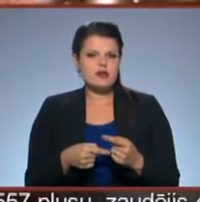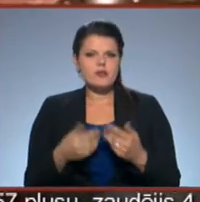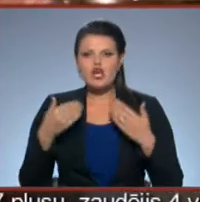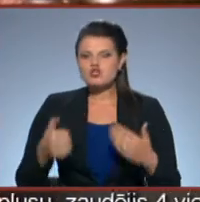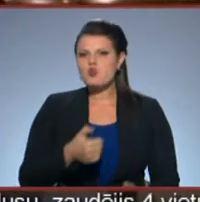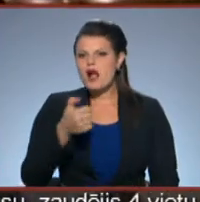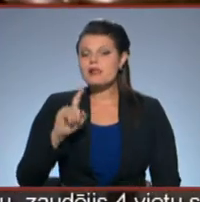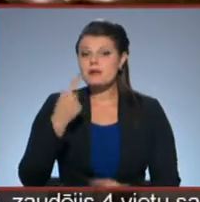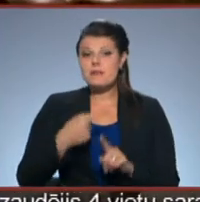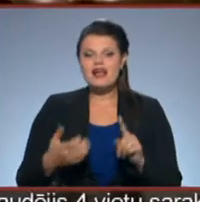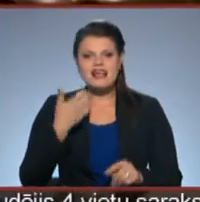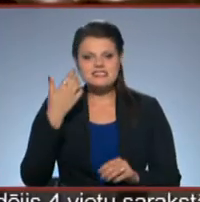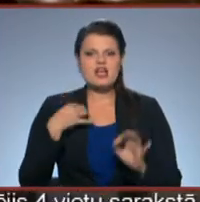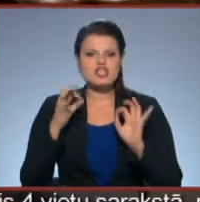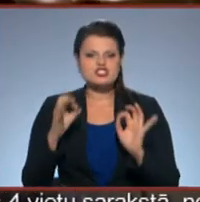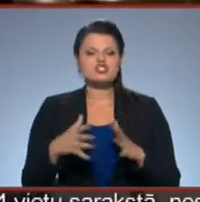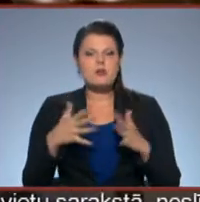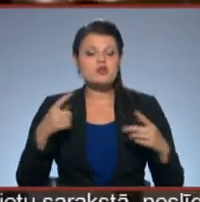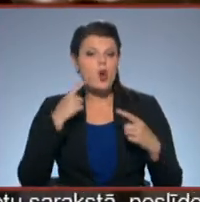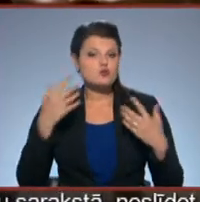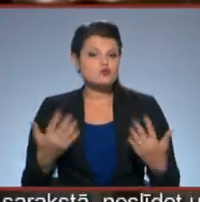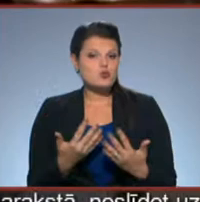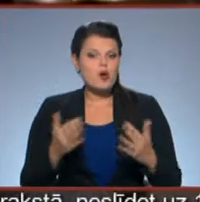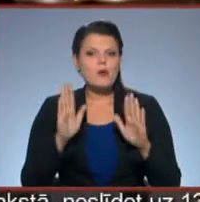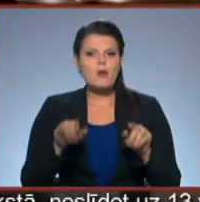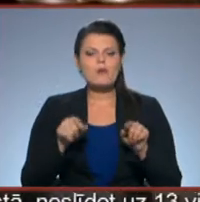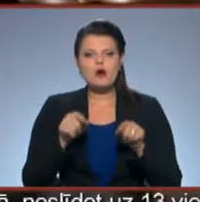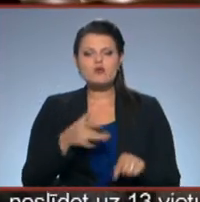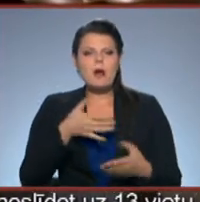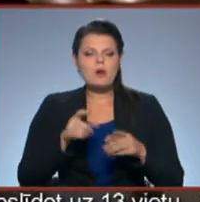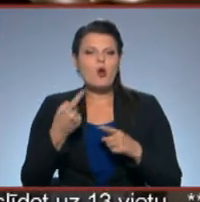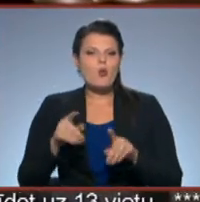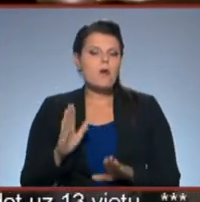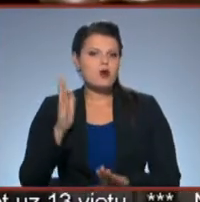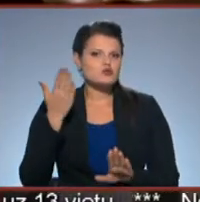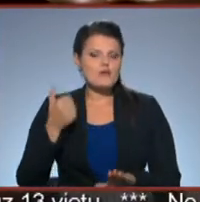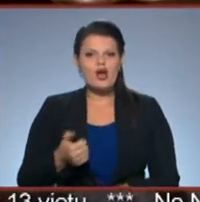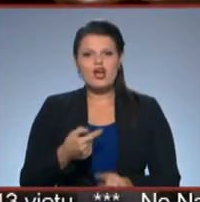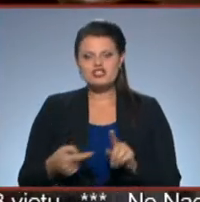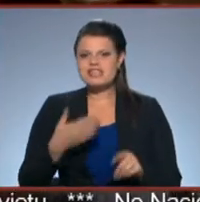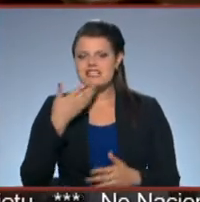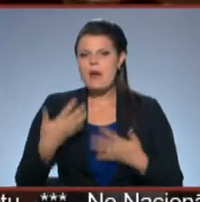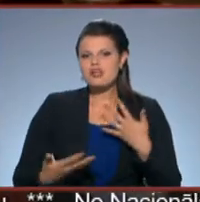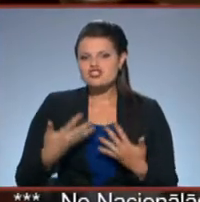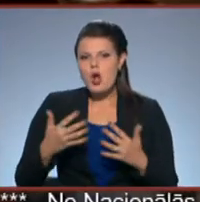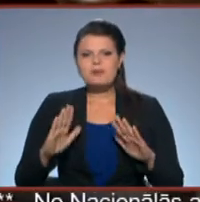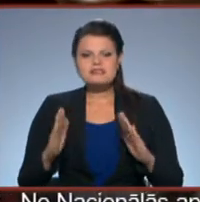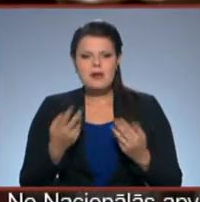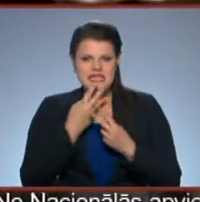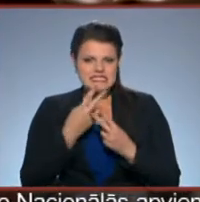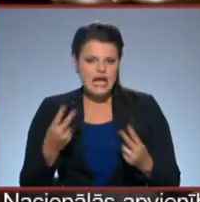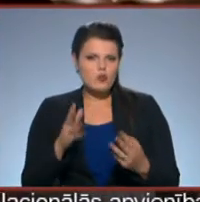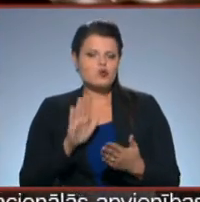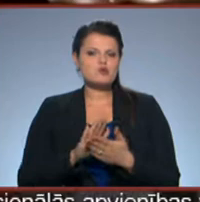Šogad bija pirmā reize, kad es tiešām ļoti daudz domāju, jo par to partiju, ko es balsoju pagājušajā reizi, man bija šaubas, bet skatoties